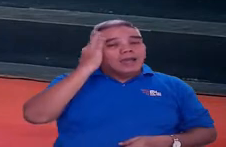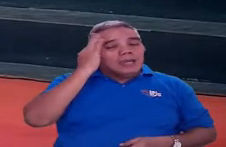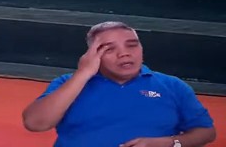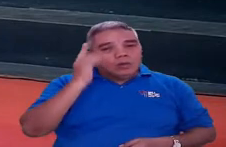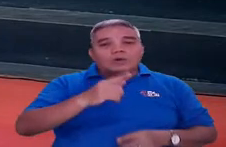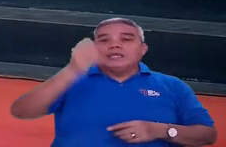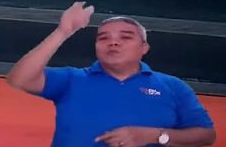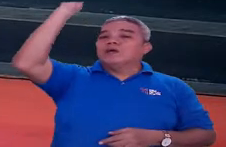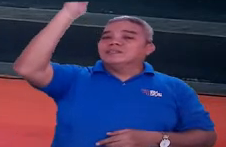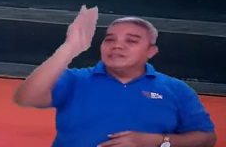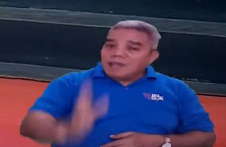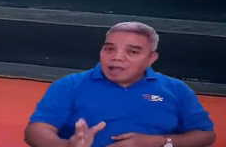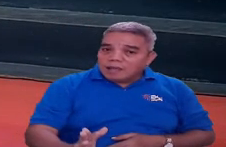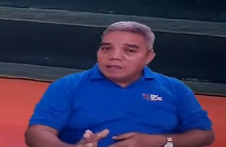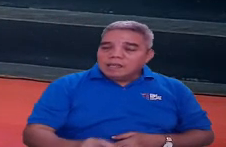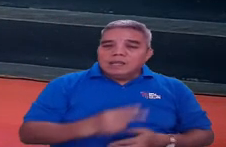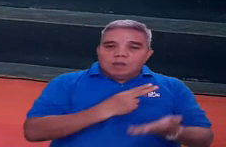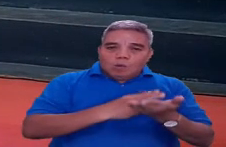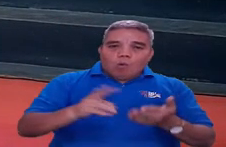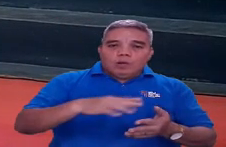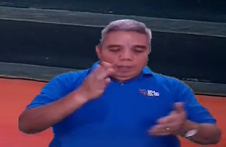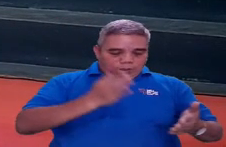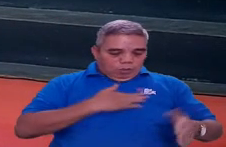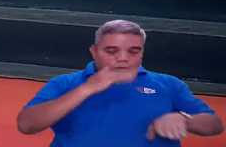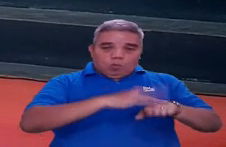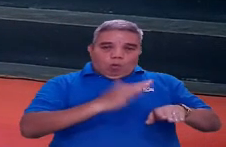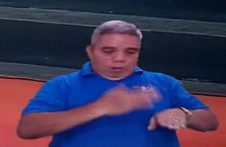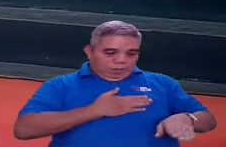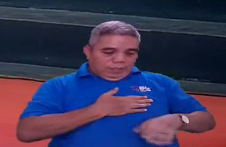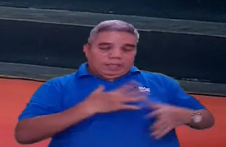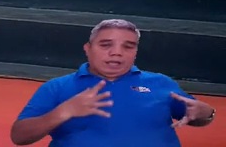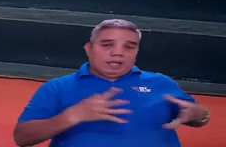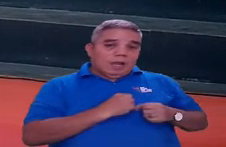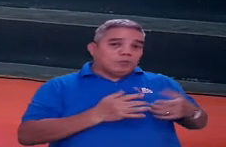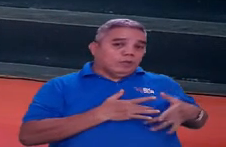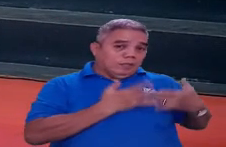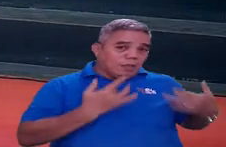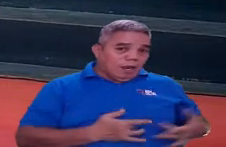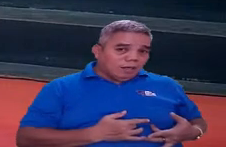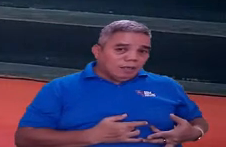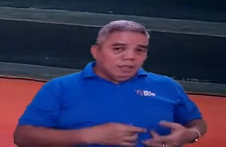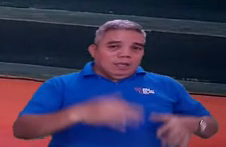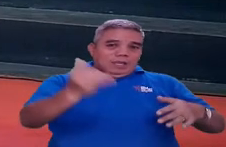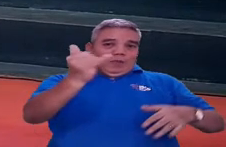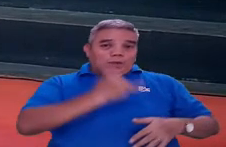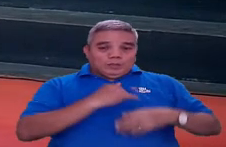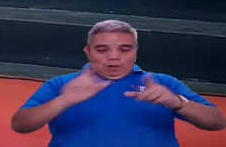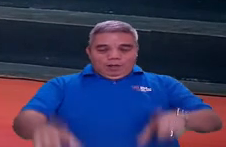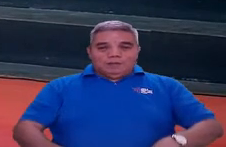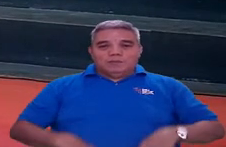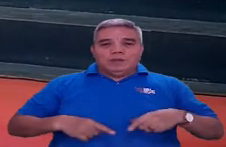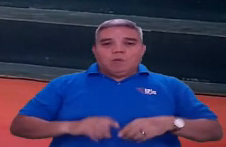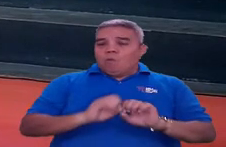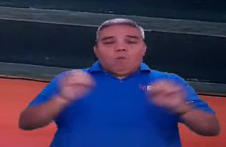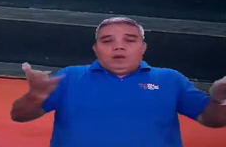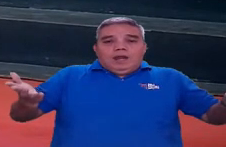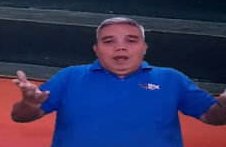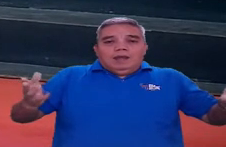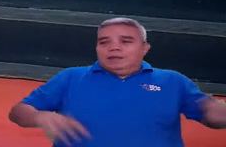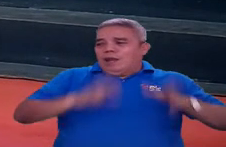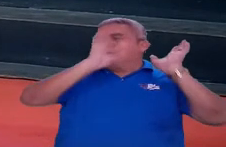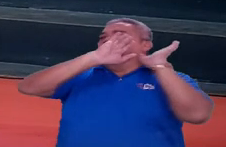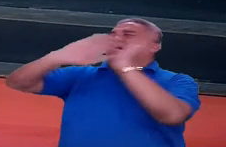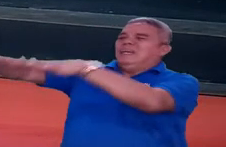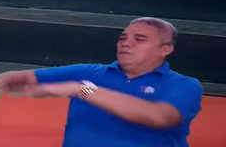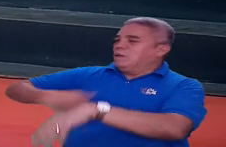it was God's holding my heart, capturing my heart. He wants to liberate me. Wala na, bahala